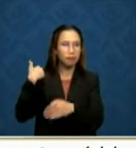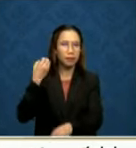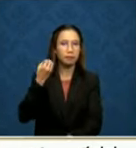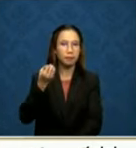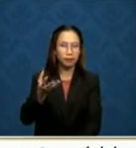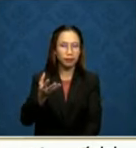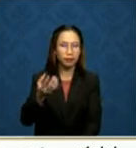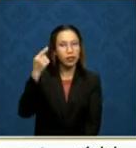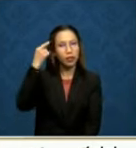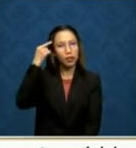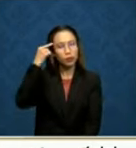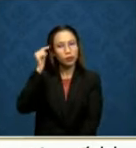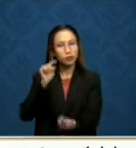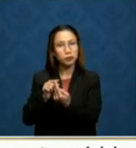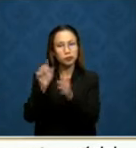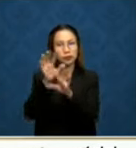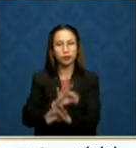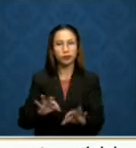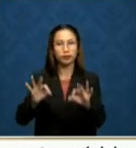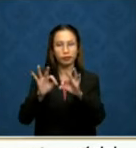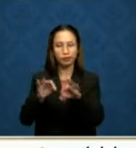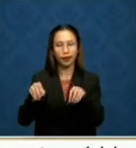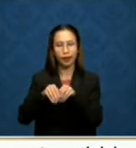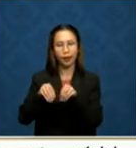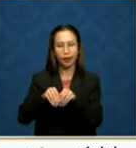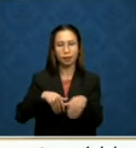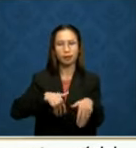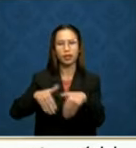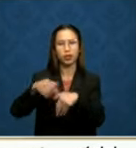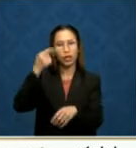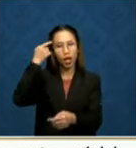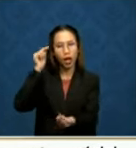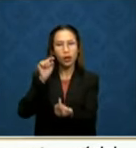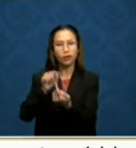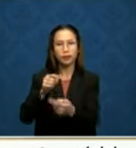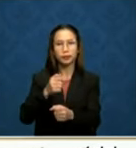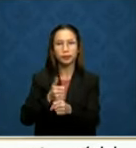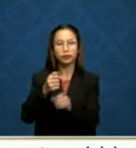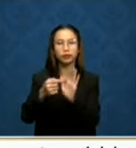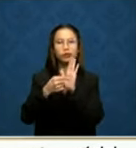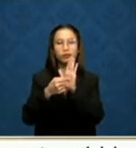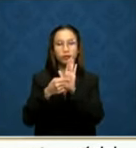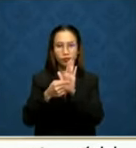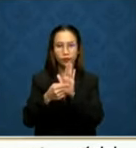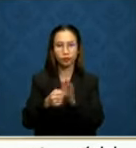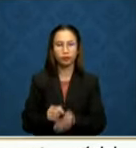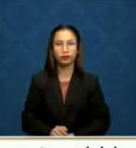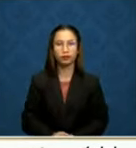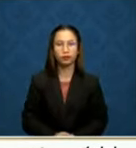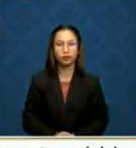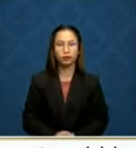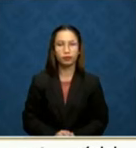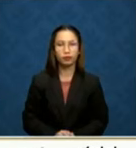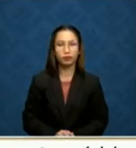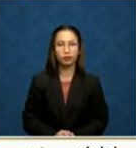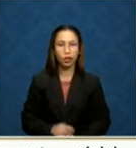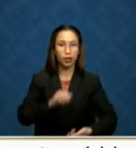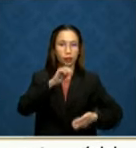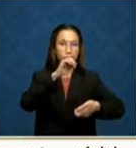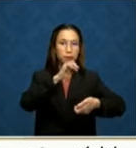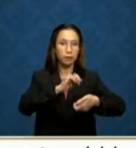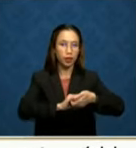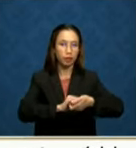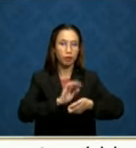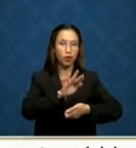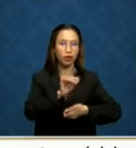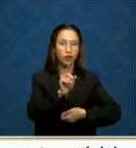มีแนวนมที่จะเป็กจการที่สำคัญแล้วก็ใกล้ตัวกัประชาชนมากข้ด้วยเช่นกันเช่นกรอนนี้กิจการการคบรวบของโชรคมณา